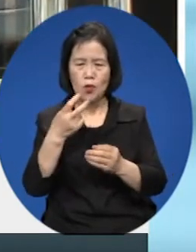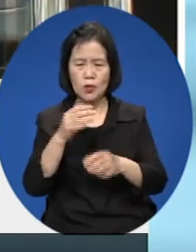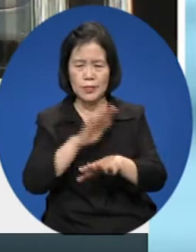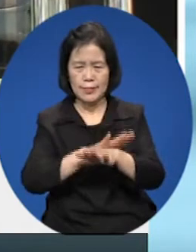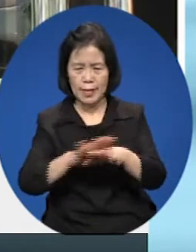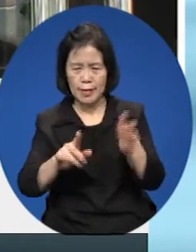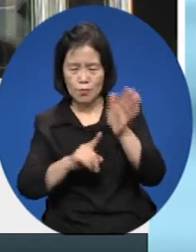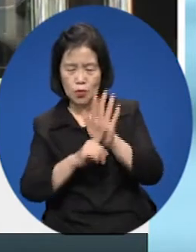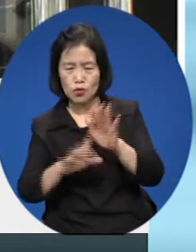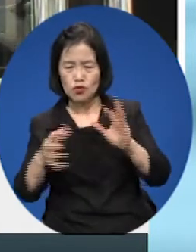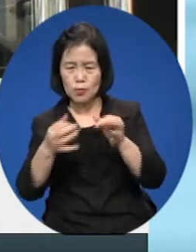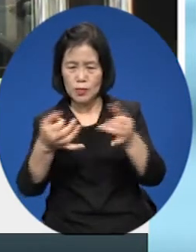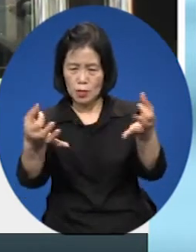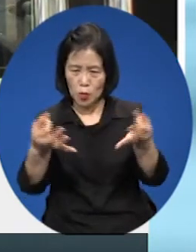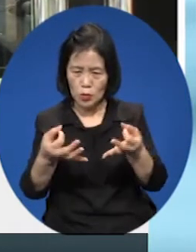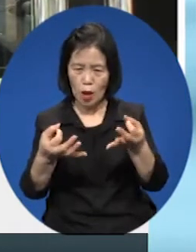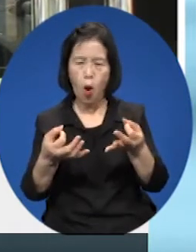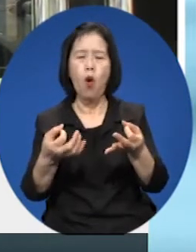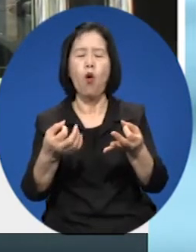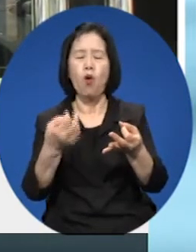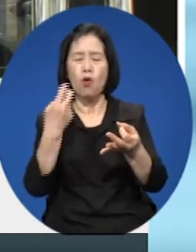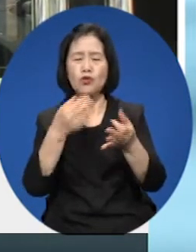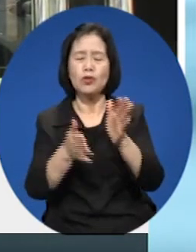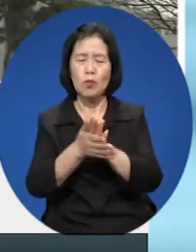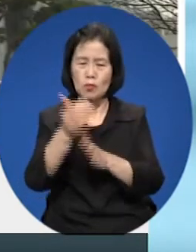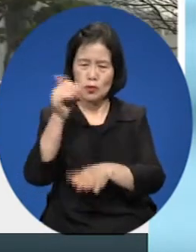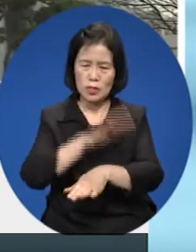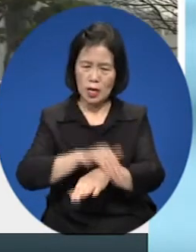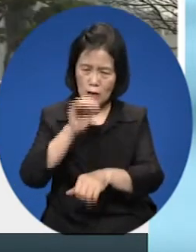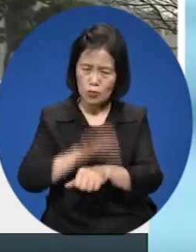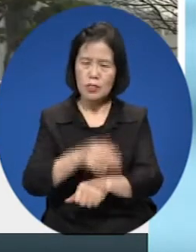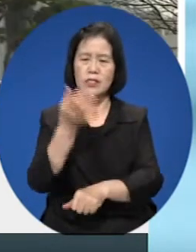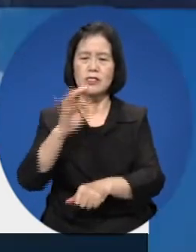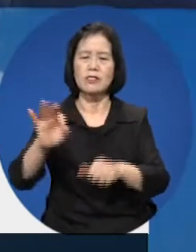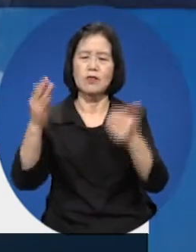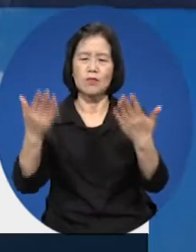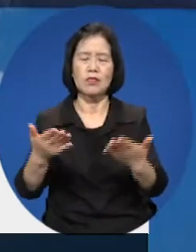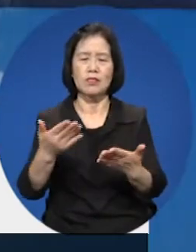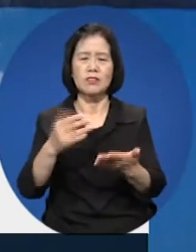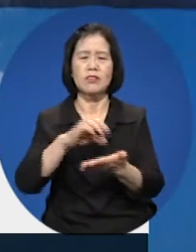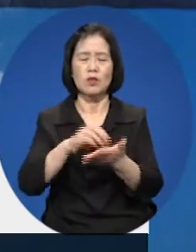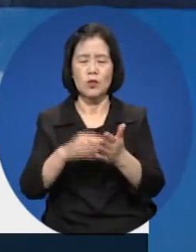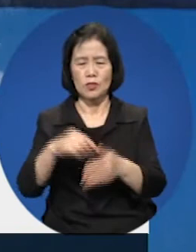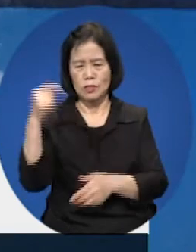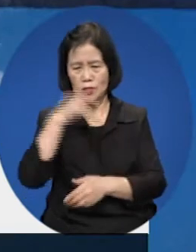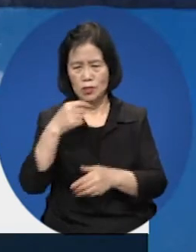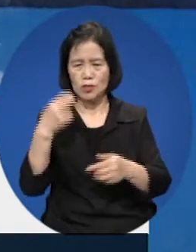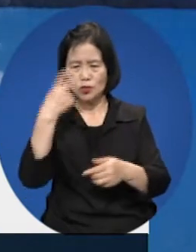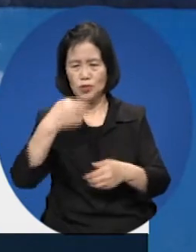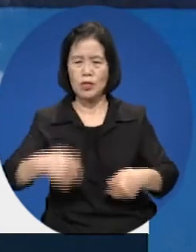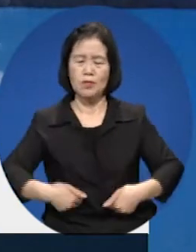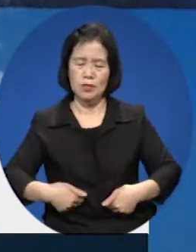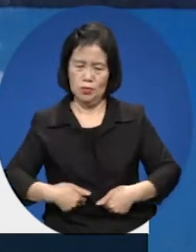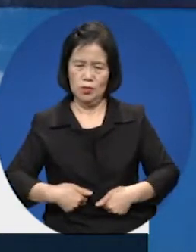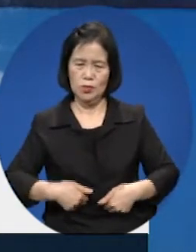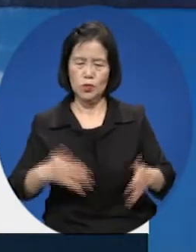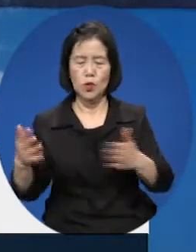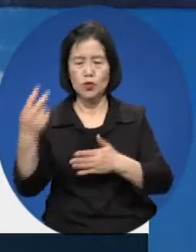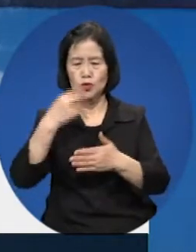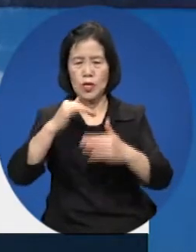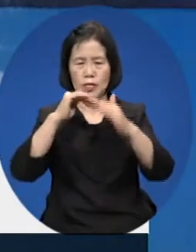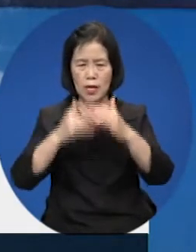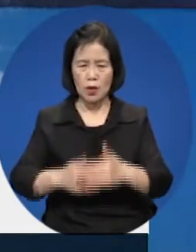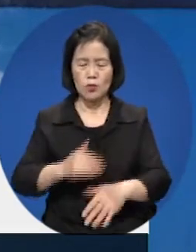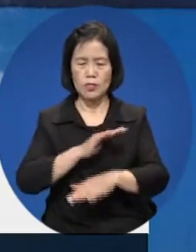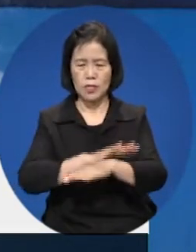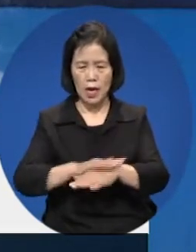보여줘서 국민들이 볼 때 북한 써 뭐가 제대로 잘하고 있구나 하는 부분을 인정받을 수 있을 만큼 철저히 수사하는 게 필요하다 그리고 그 수사는 내용을